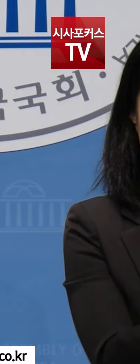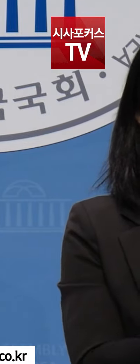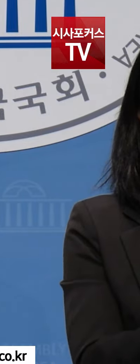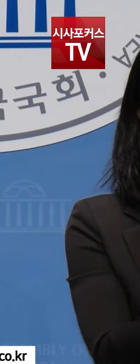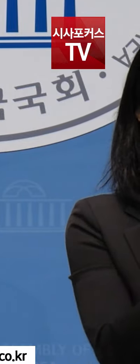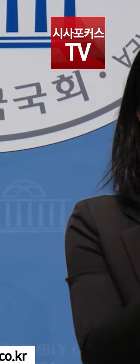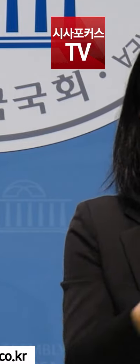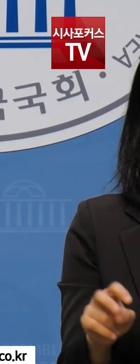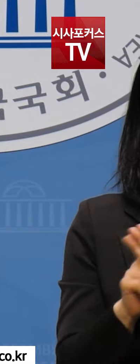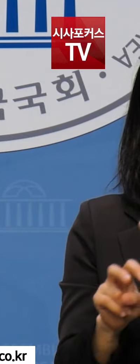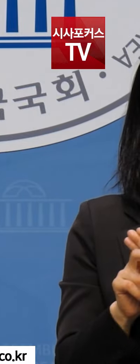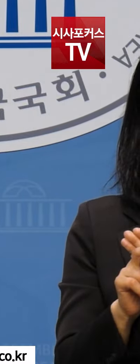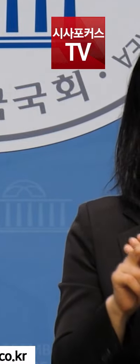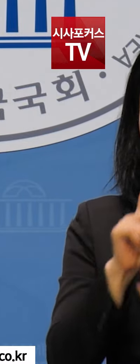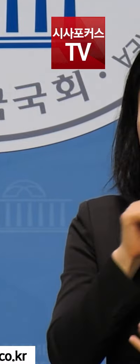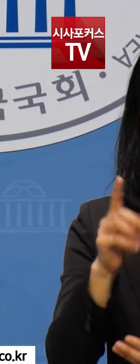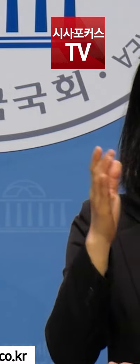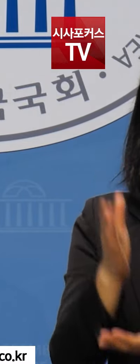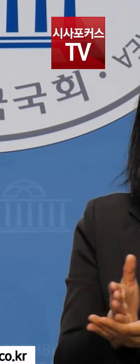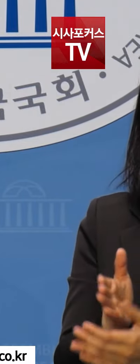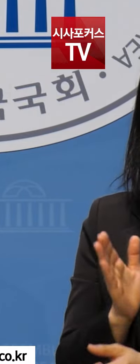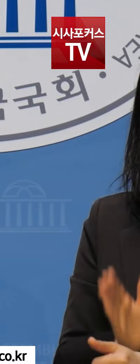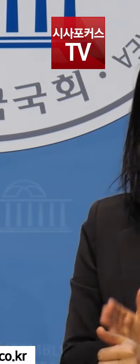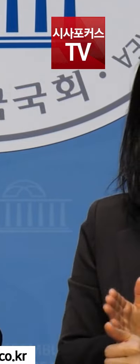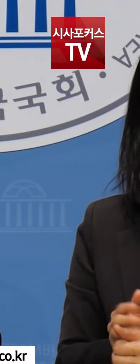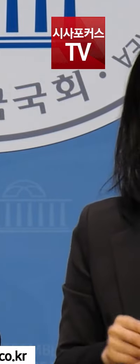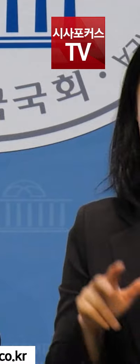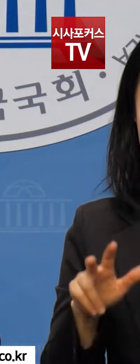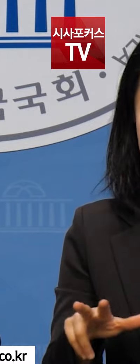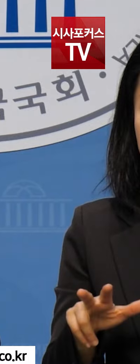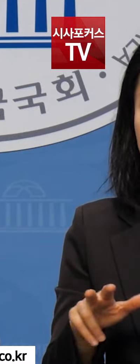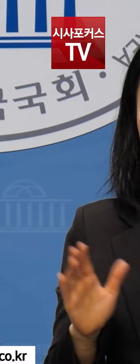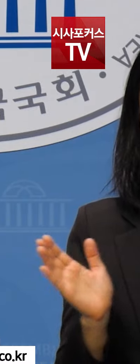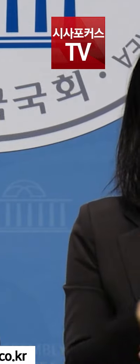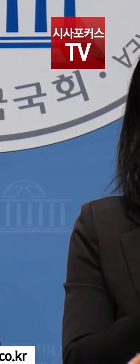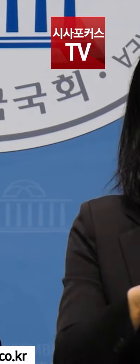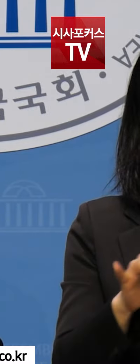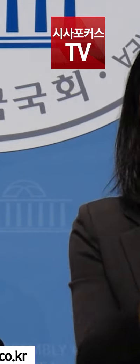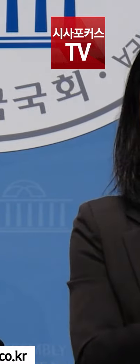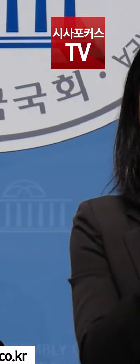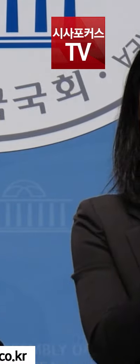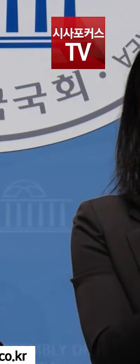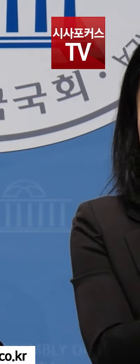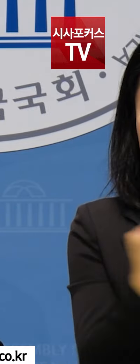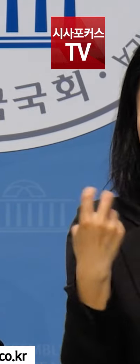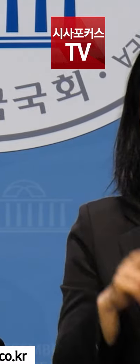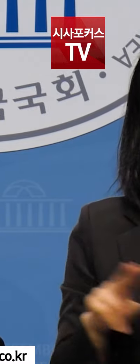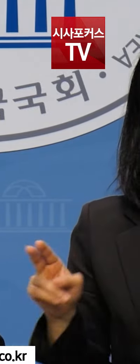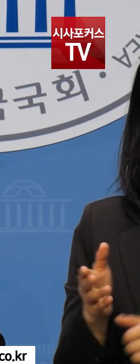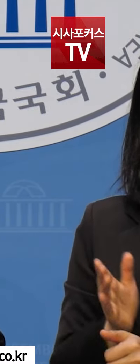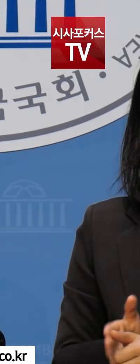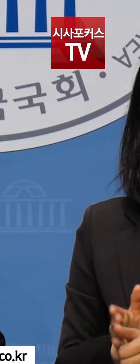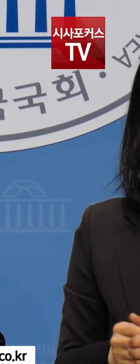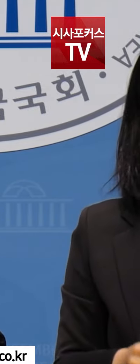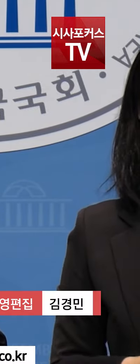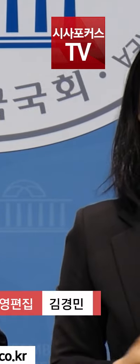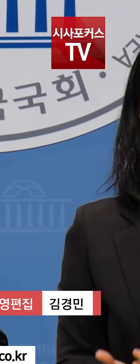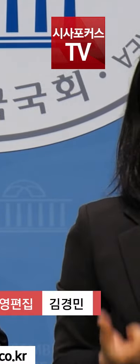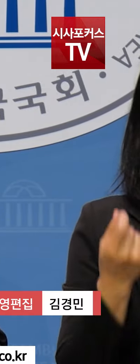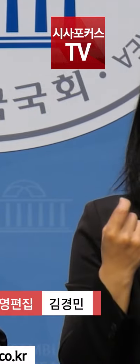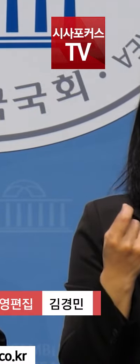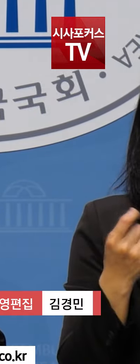주장을 거둬들여야 합니다. 지금이라도 방통위원장 탄핵 소추를 처리하고